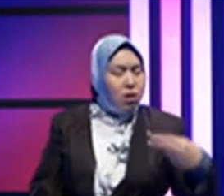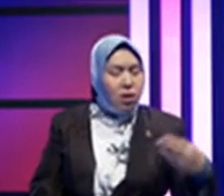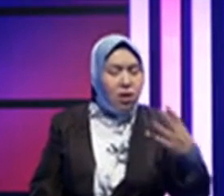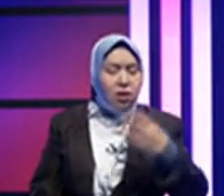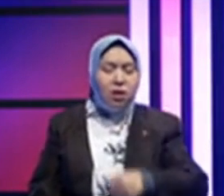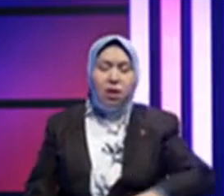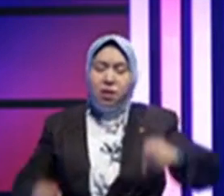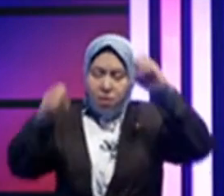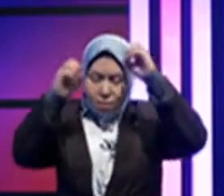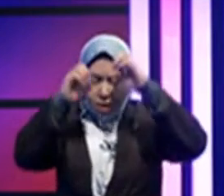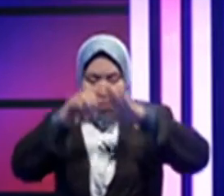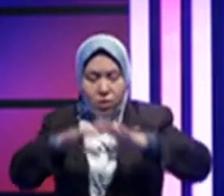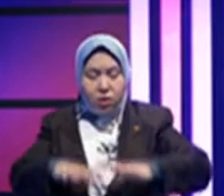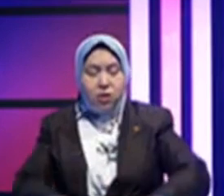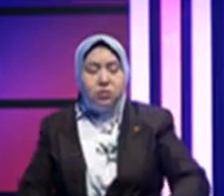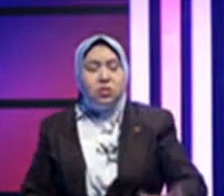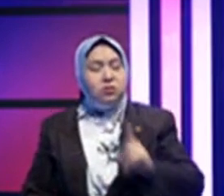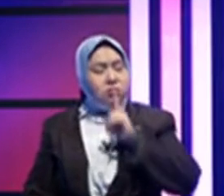فضله،